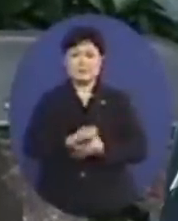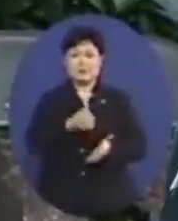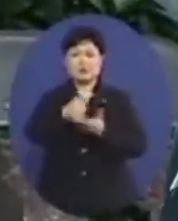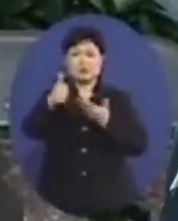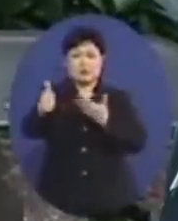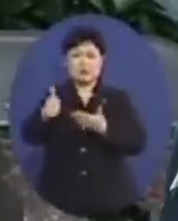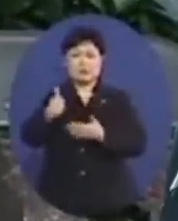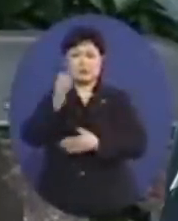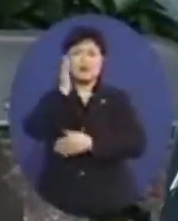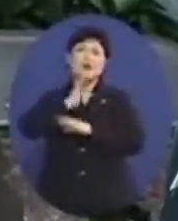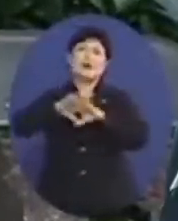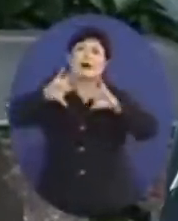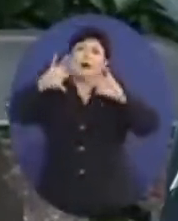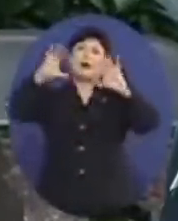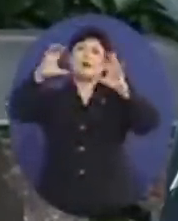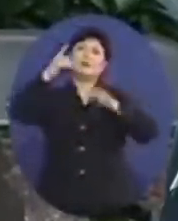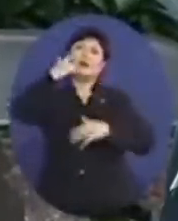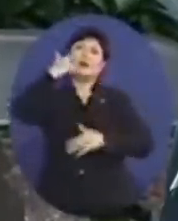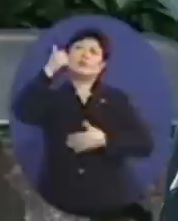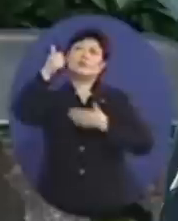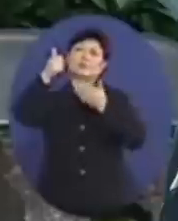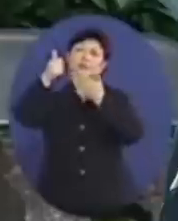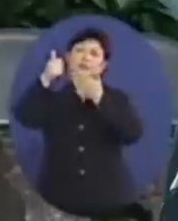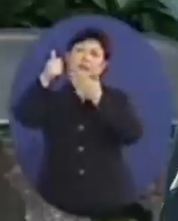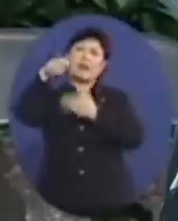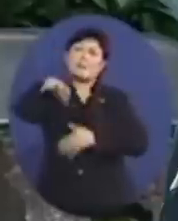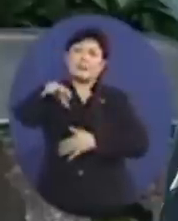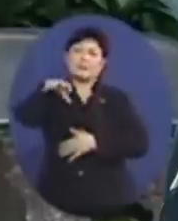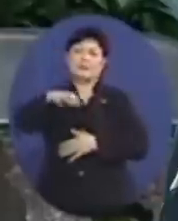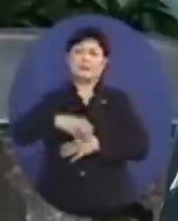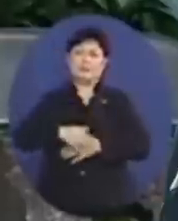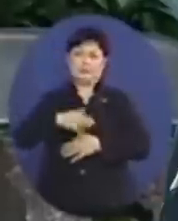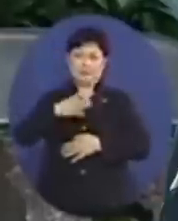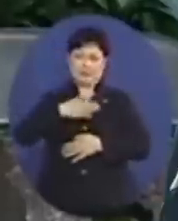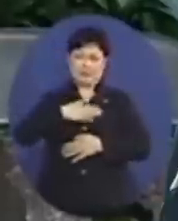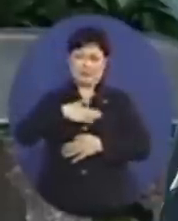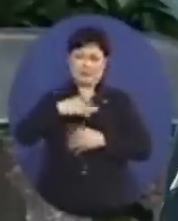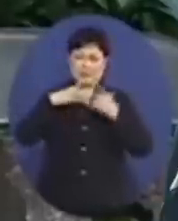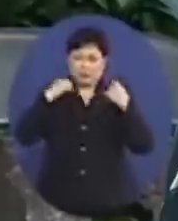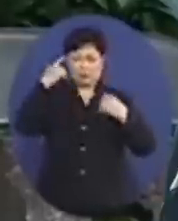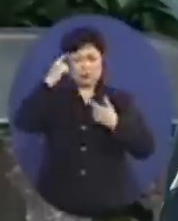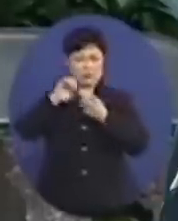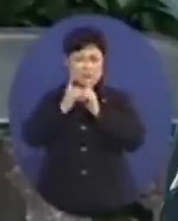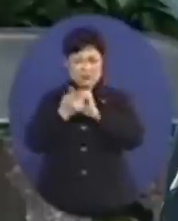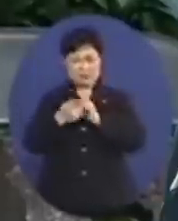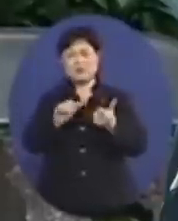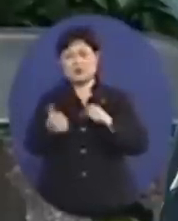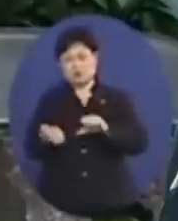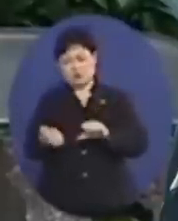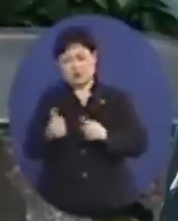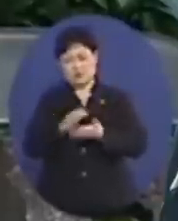주님께서는 하나님 아버지 앞에서 아버지 내가 조용기를 대신해서 죽었습니다.